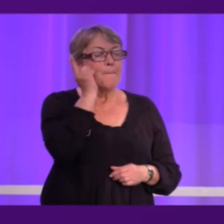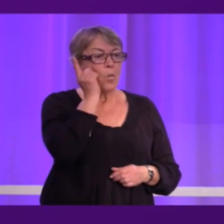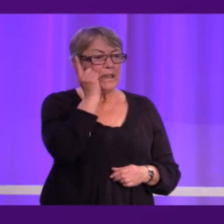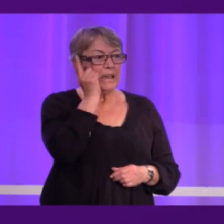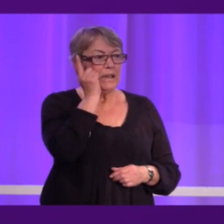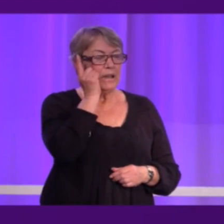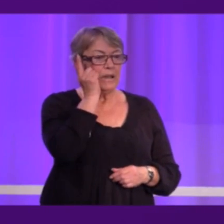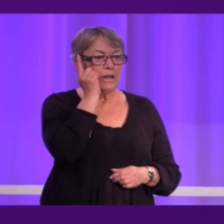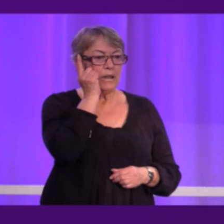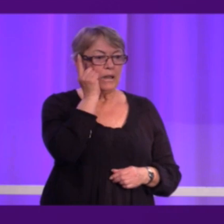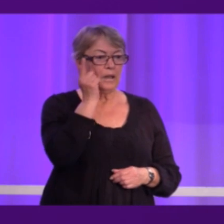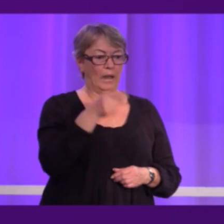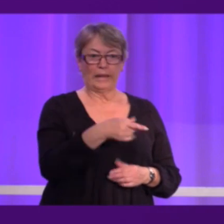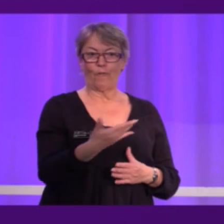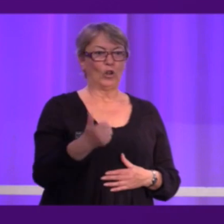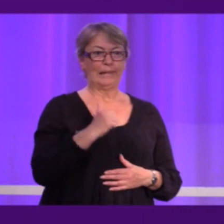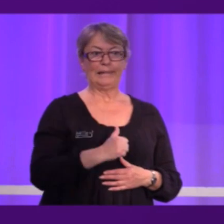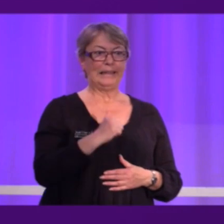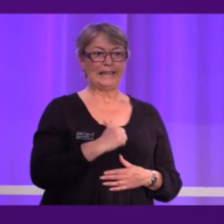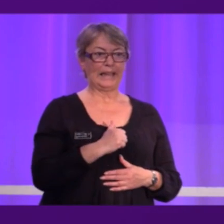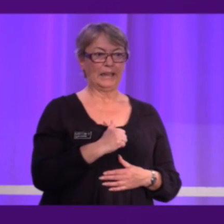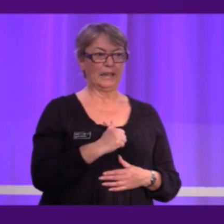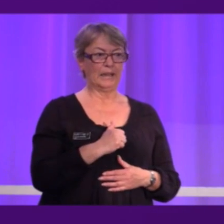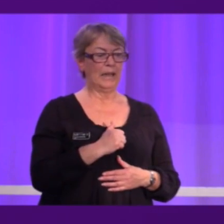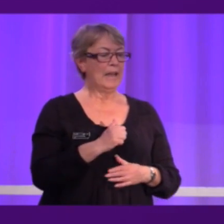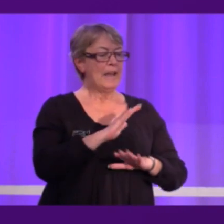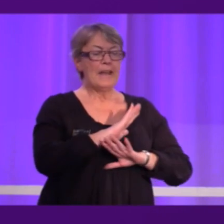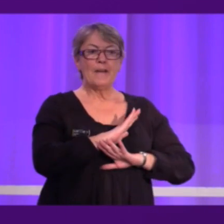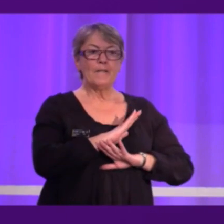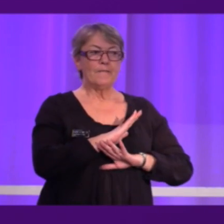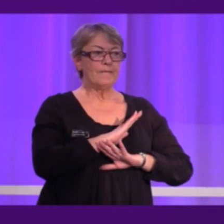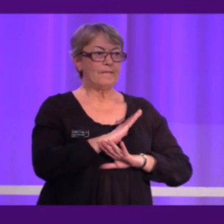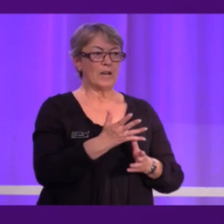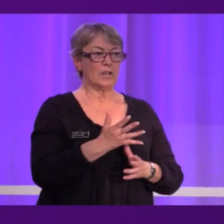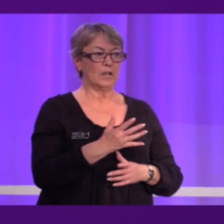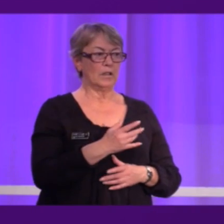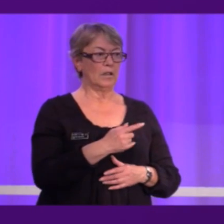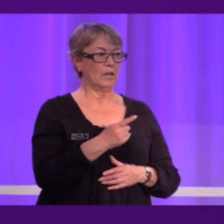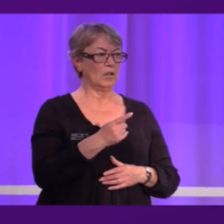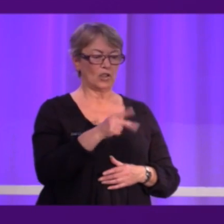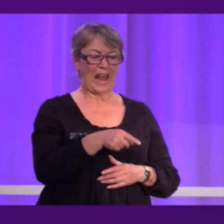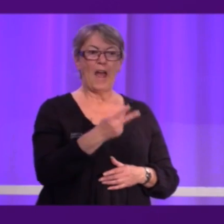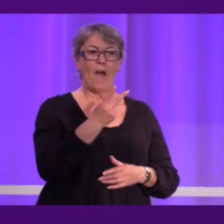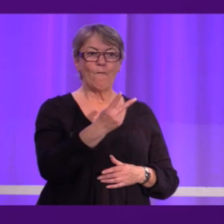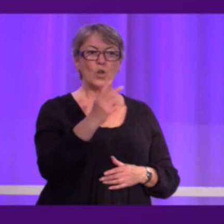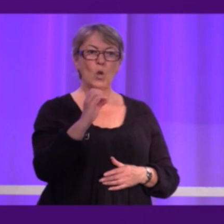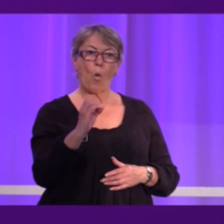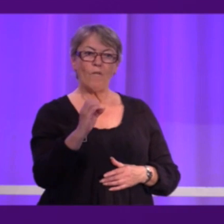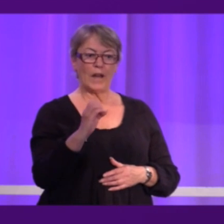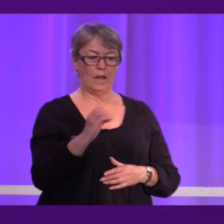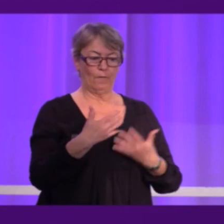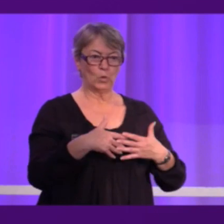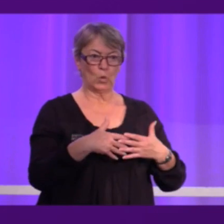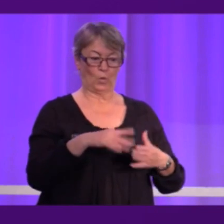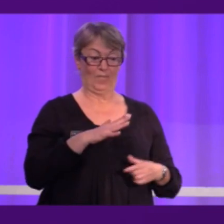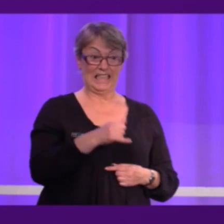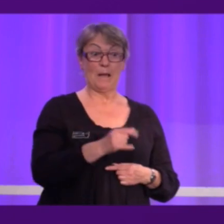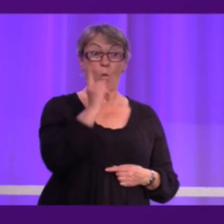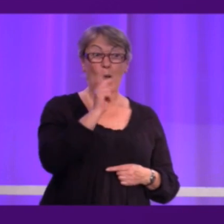Mobiltelefonen var nämligen inte tillgänglig. Det fanns inte, ja, som ni hörde, en sån här voice-over-funktion som jag har i mobilen